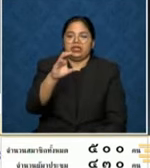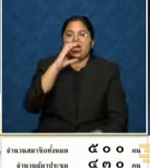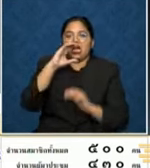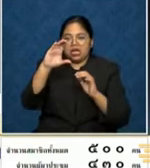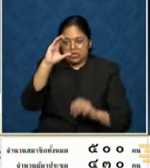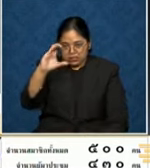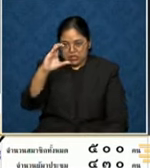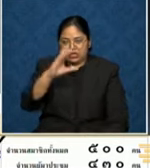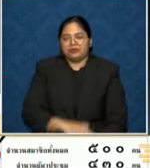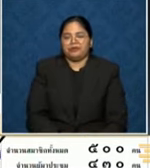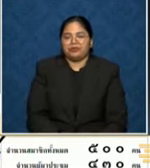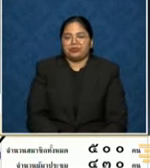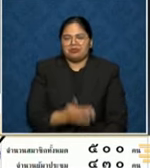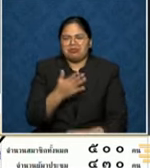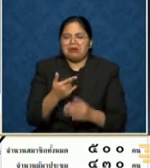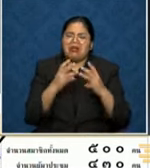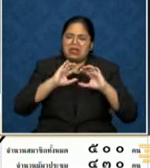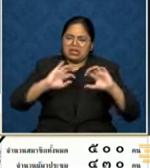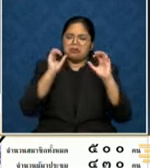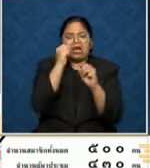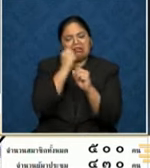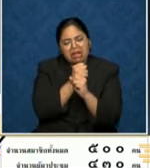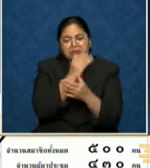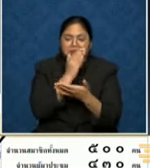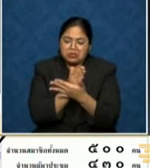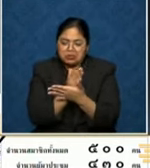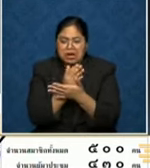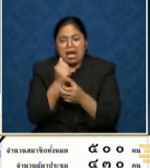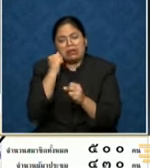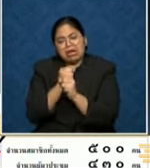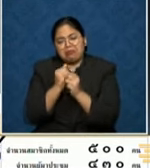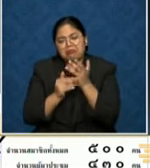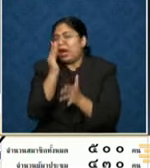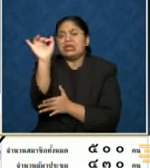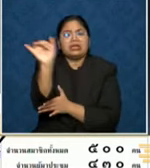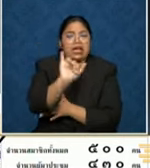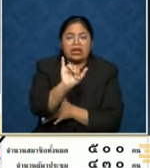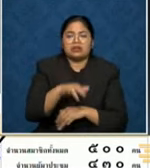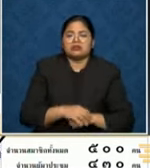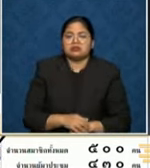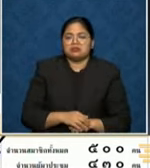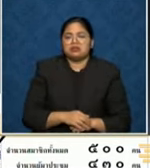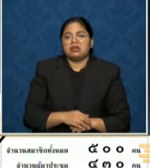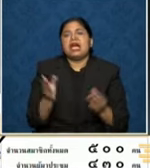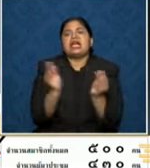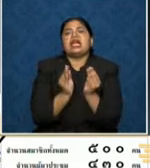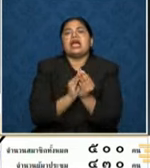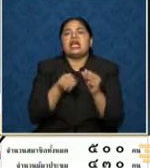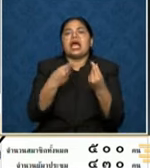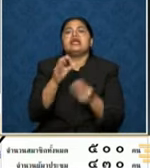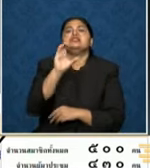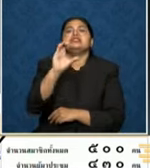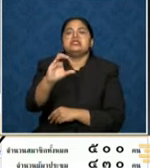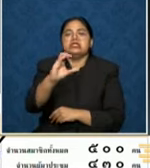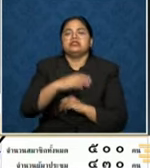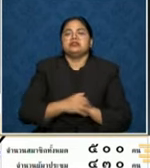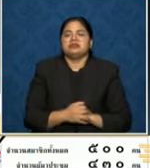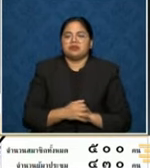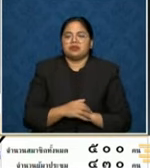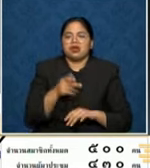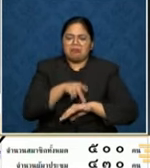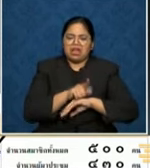ำแต่ทำหยุดแล้วก็ทำยังไม่สำเร็จครับให้เกรด C แล้วกันนะครับเรื่องที่4ครับท่านประธานครับส